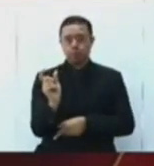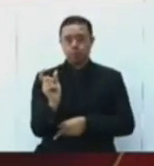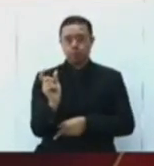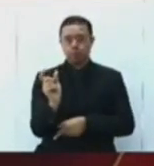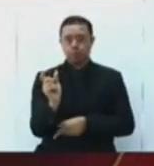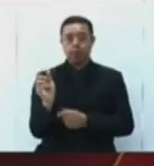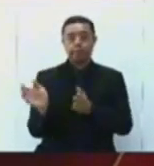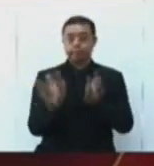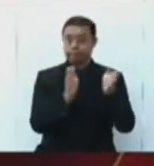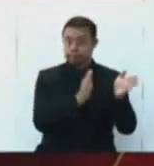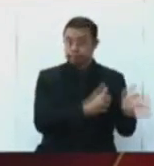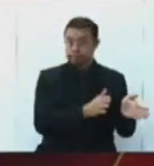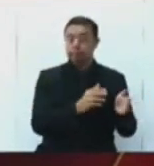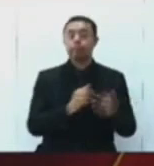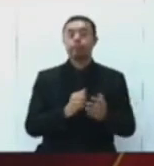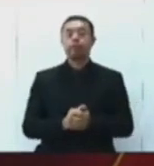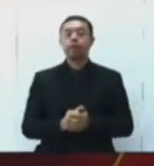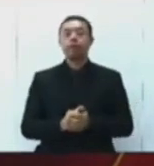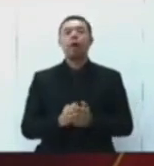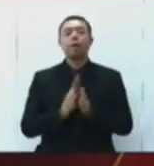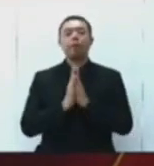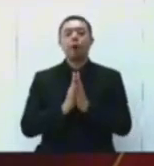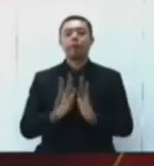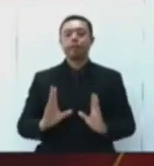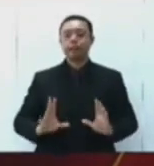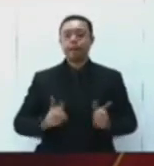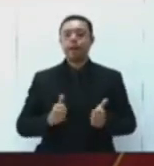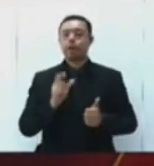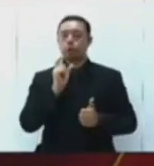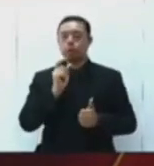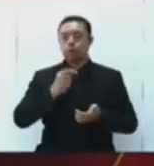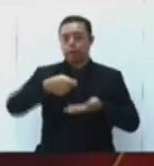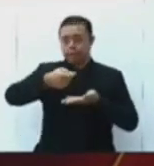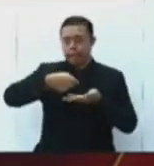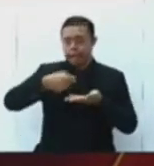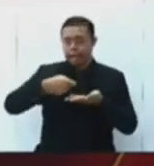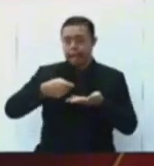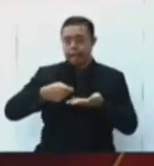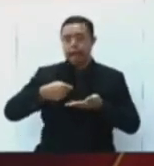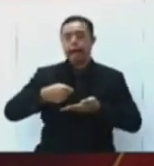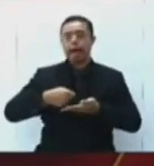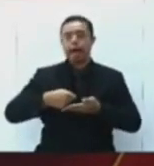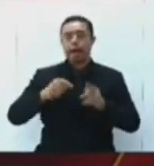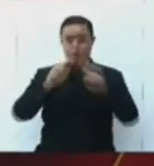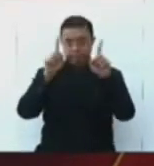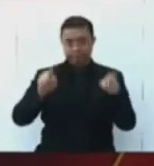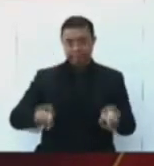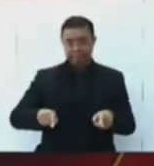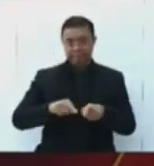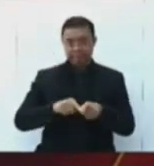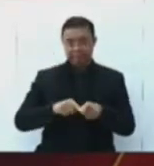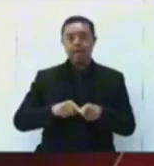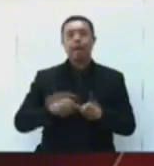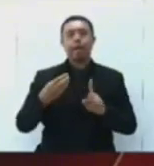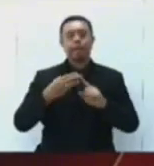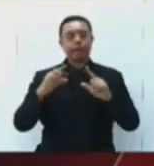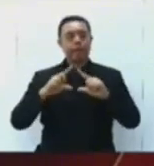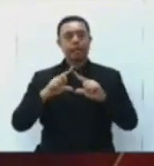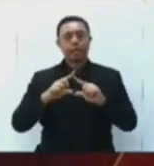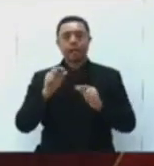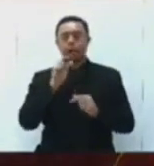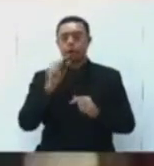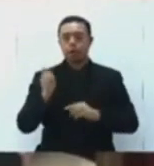KPU Selanjutnya mohon dipersiapkan untuk penandatanganan berita acara oleh Ketua